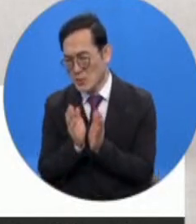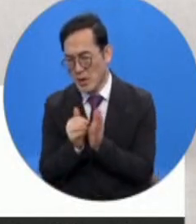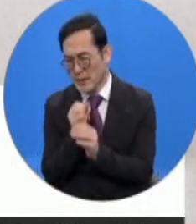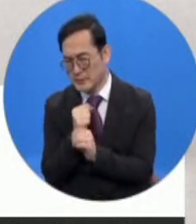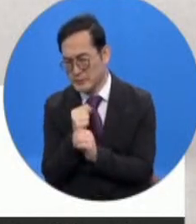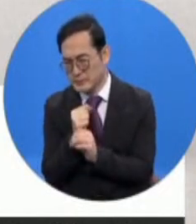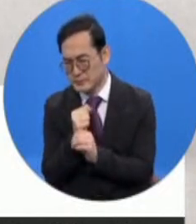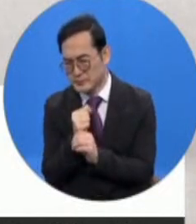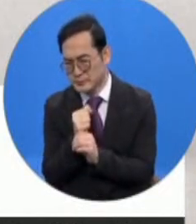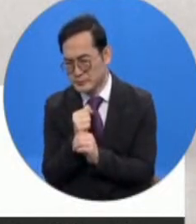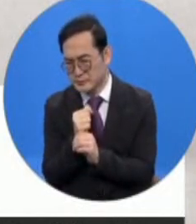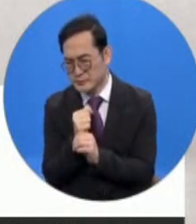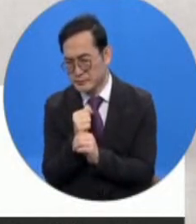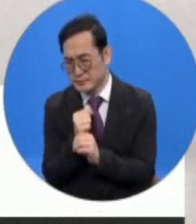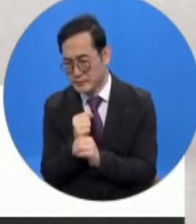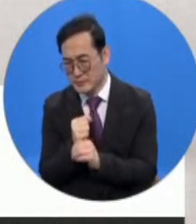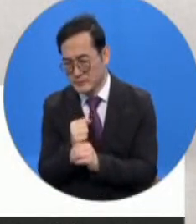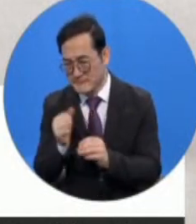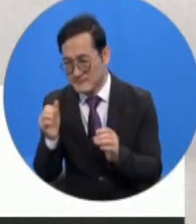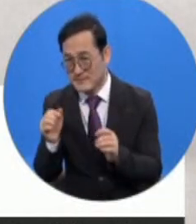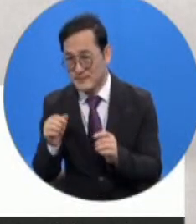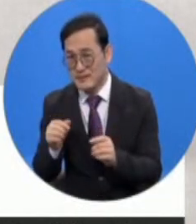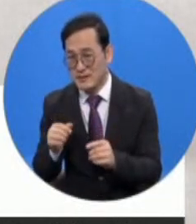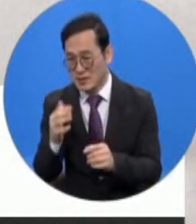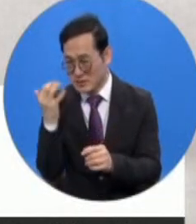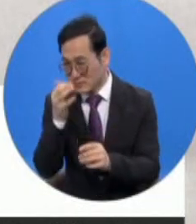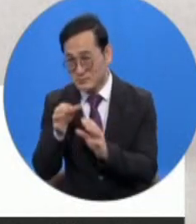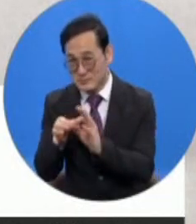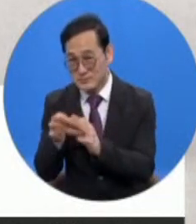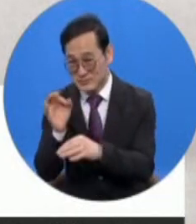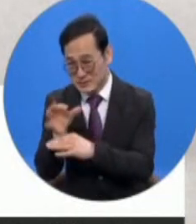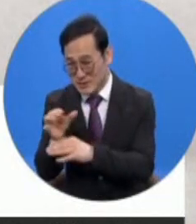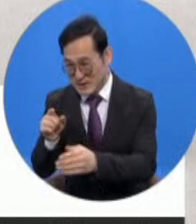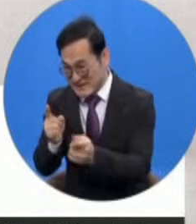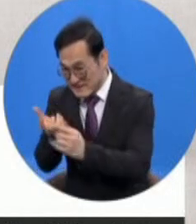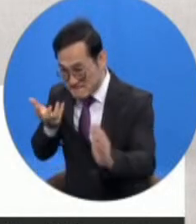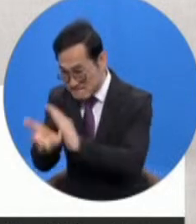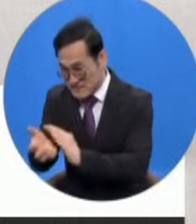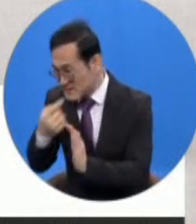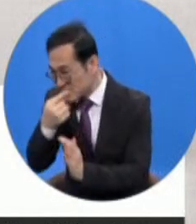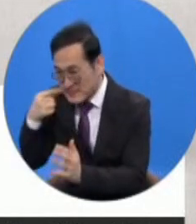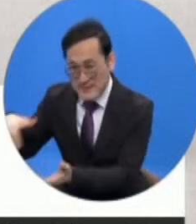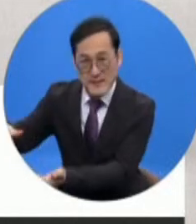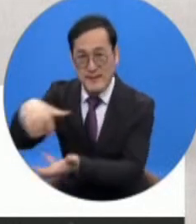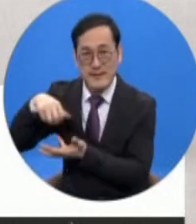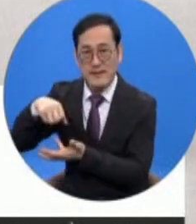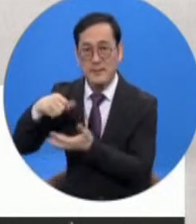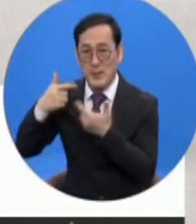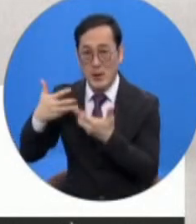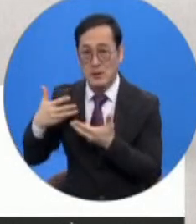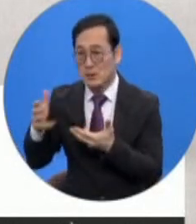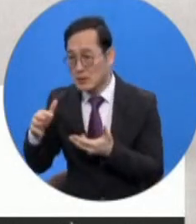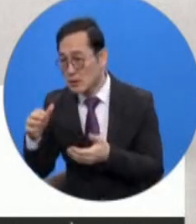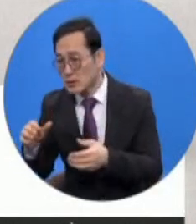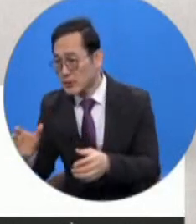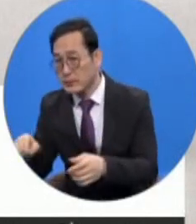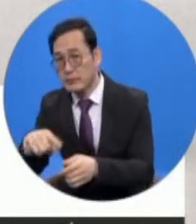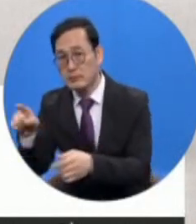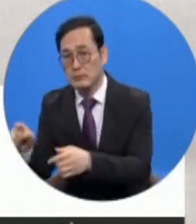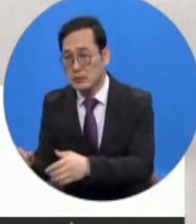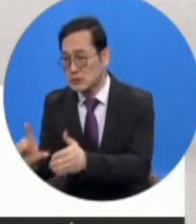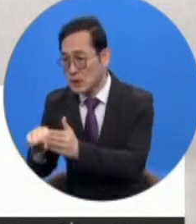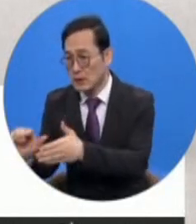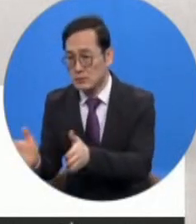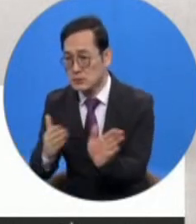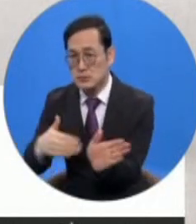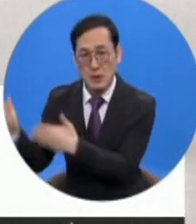이상 자백하는 수밖에 없는데 예. 뭐 설마 자백을 할까 하는 그런 생각은 좀 듭니다. 그 수사에 난항은 있을 것이다 생각됩니다.